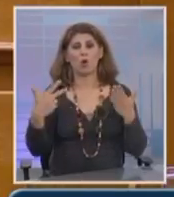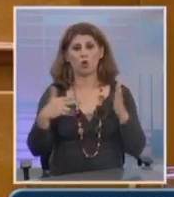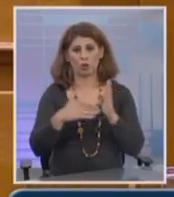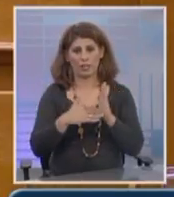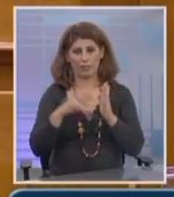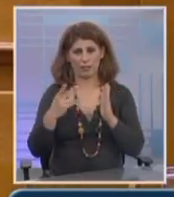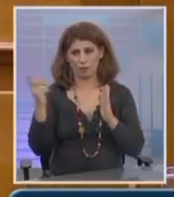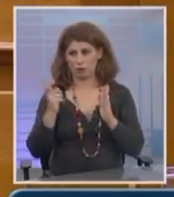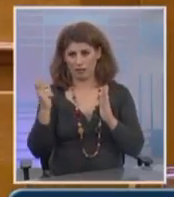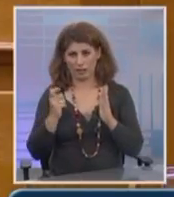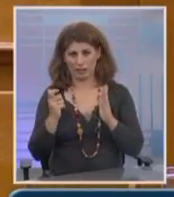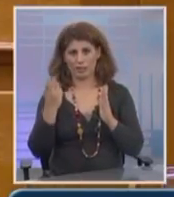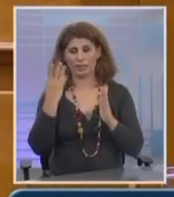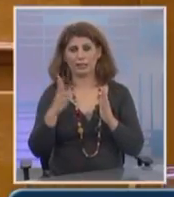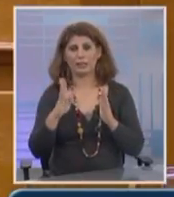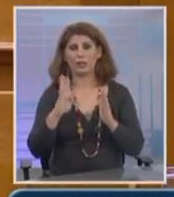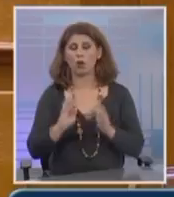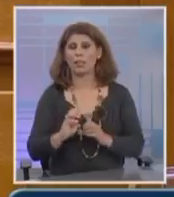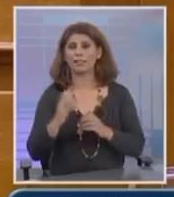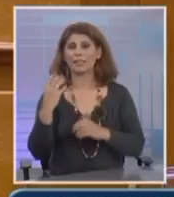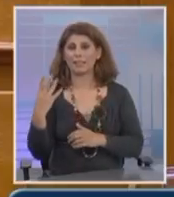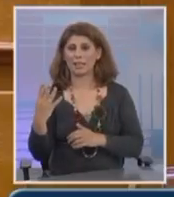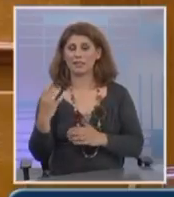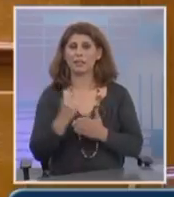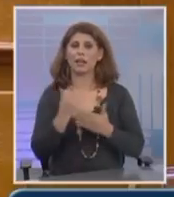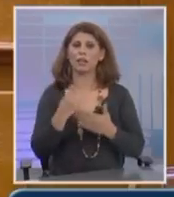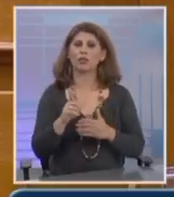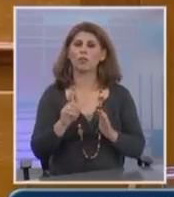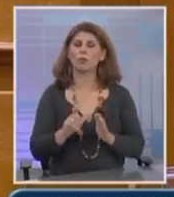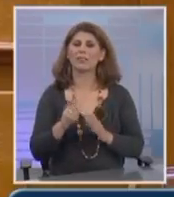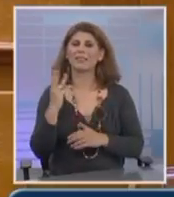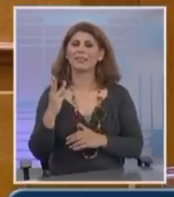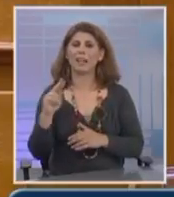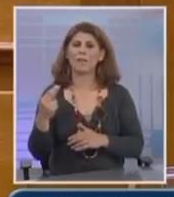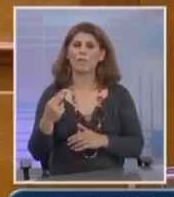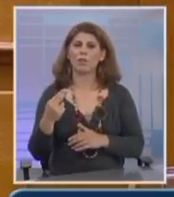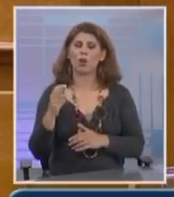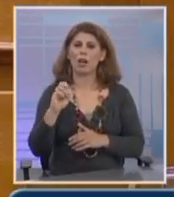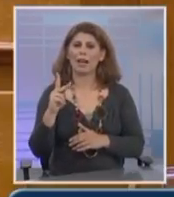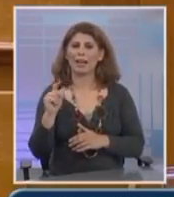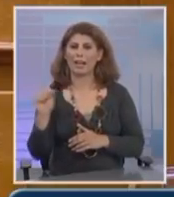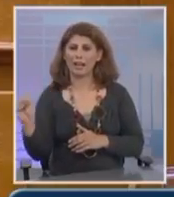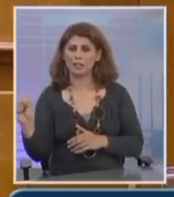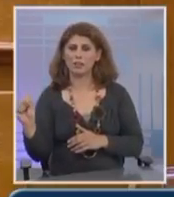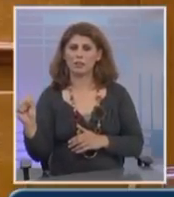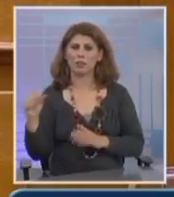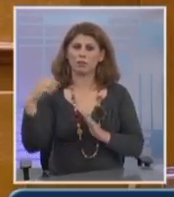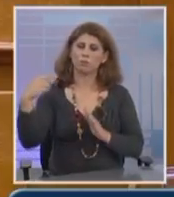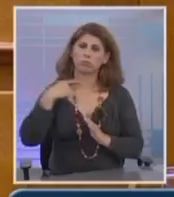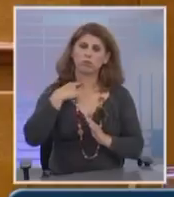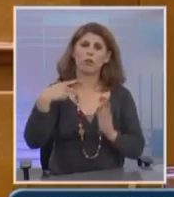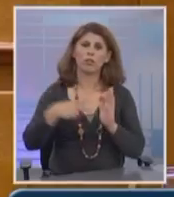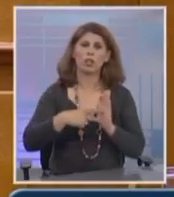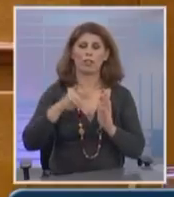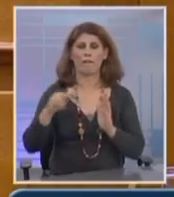ευρώ, 494 κύρια σύνταξη και 173 ευρώ ΕΚΑΣ, χάνει κάτι παραπάνω από 2.000 ευρώ το